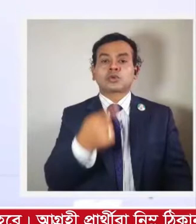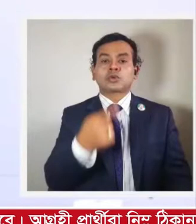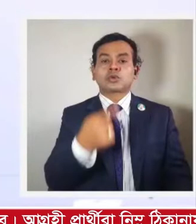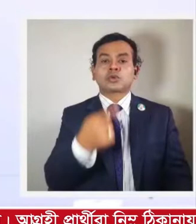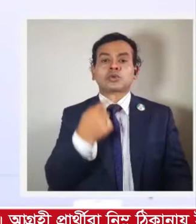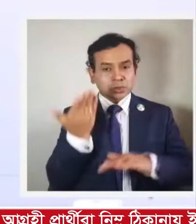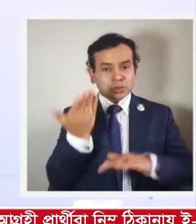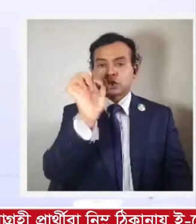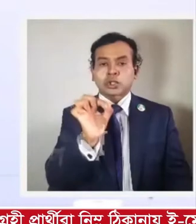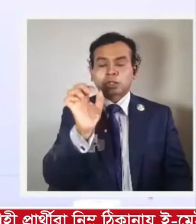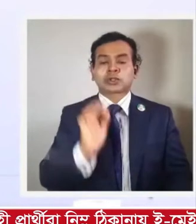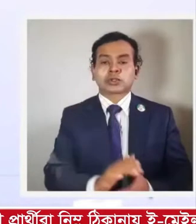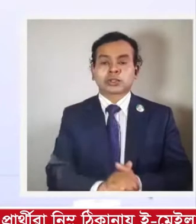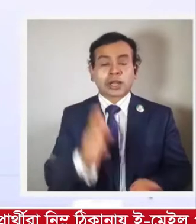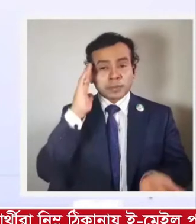হয়েছে